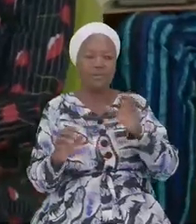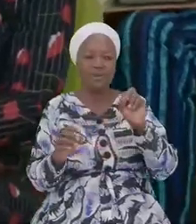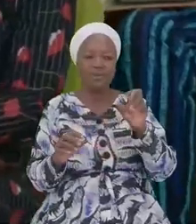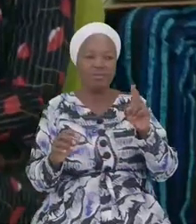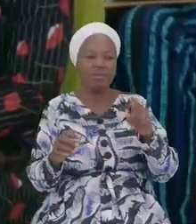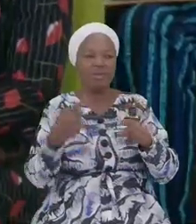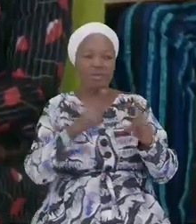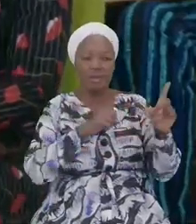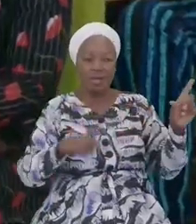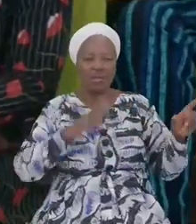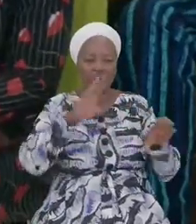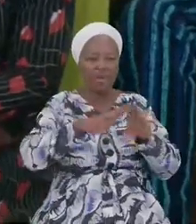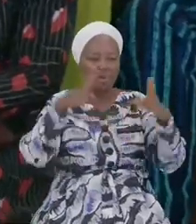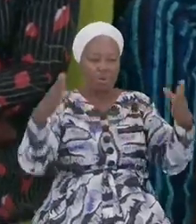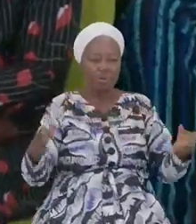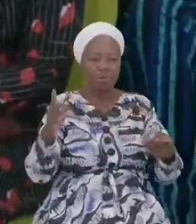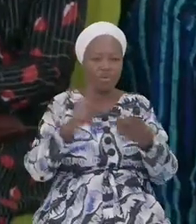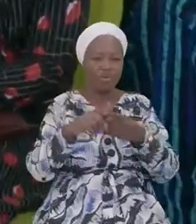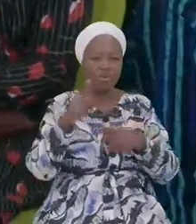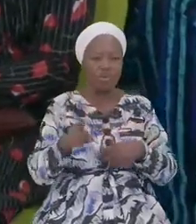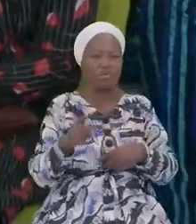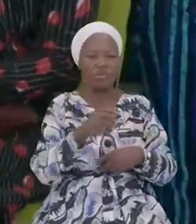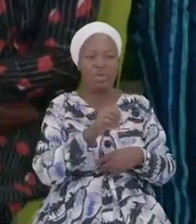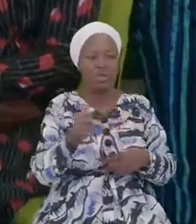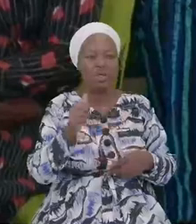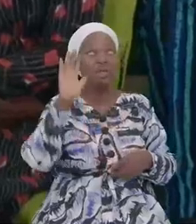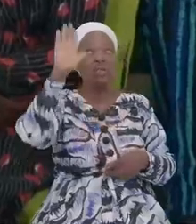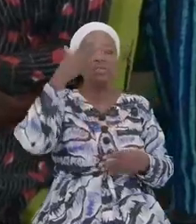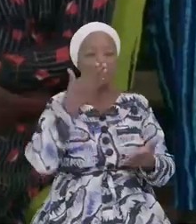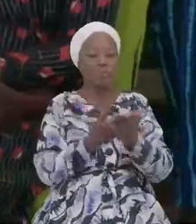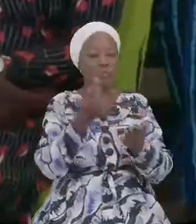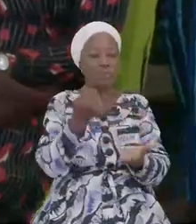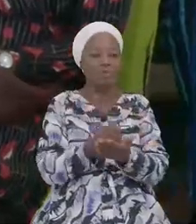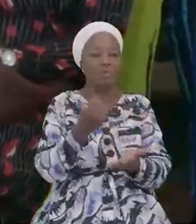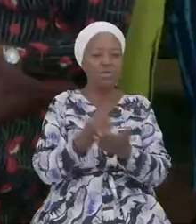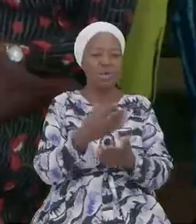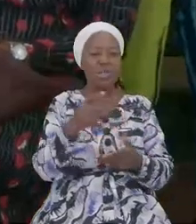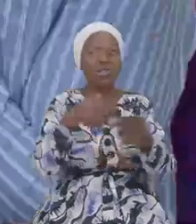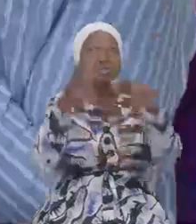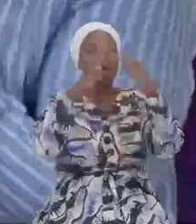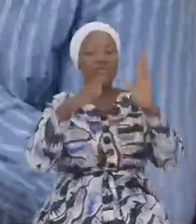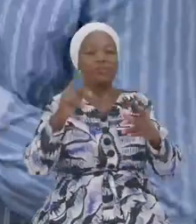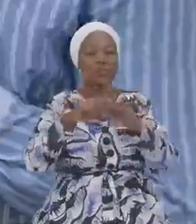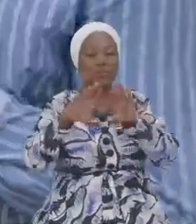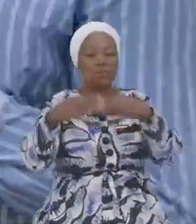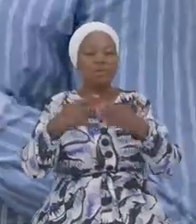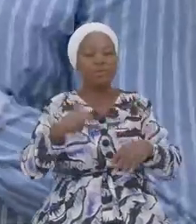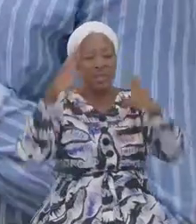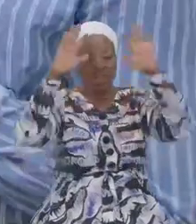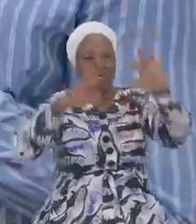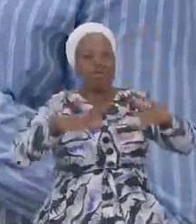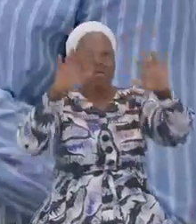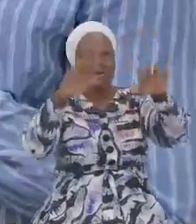l'Éternel t'ouvrira son bon trésor, le ciel, pour envoyer à ton pays la pluie en son